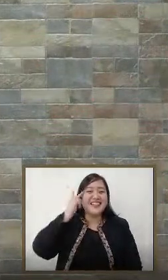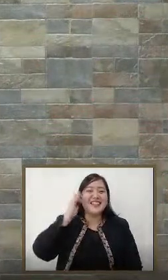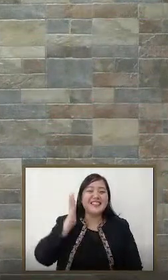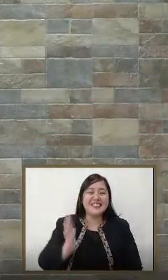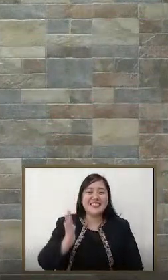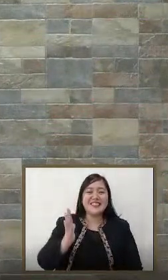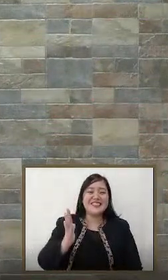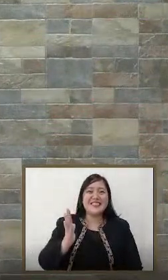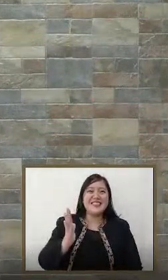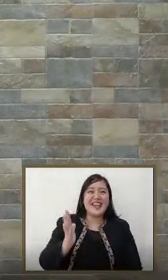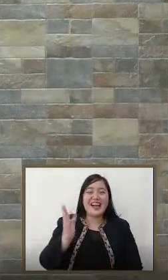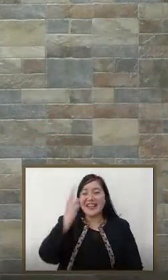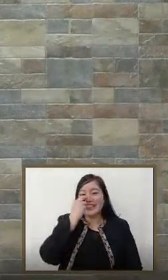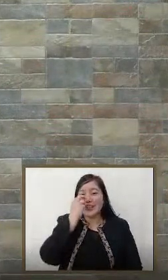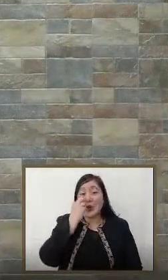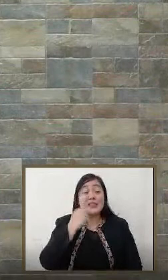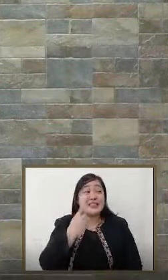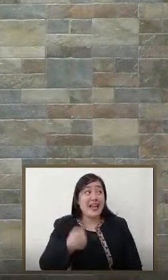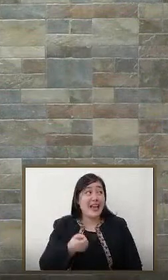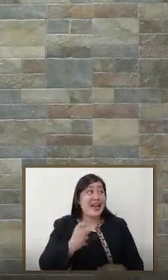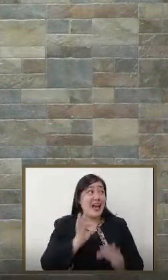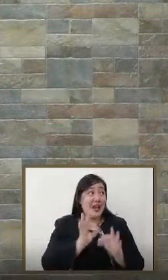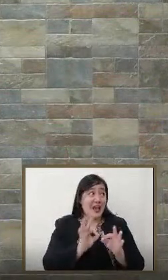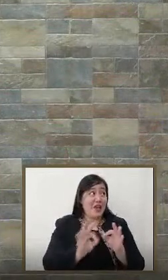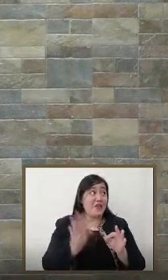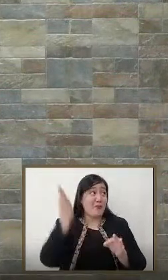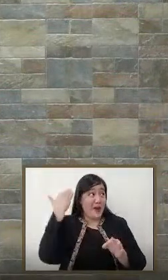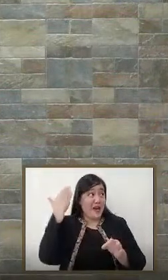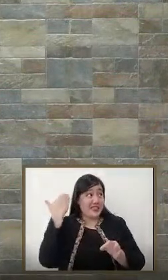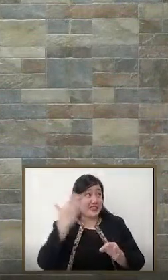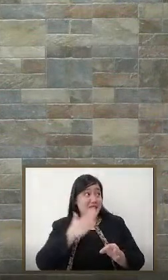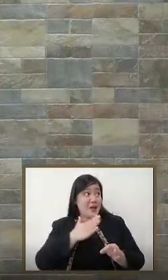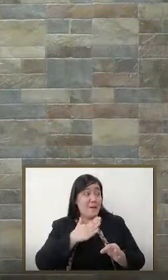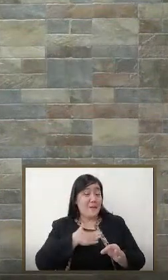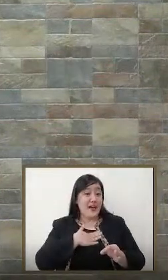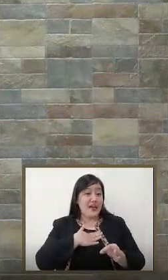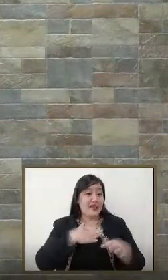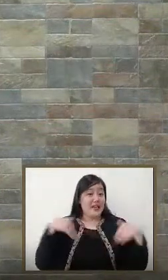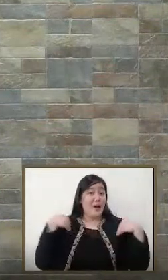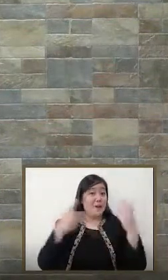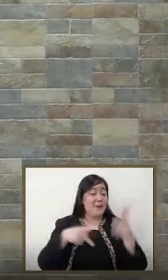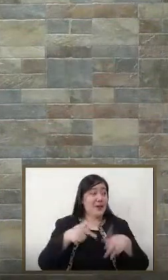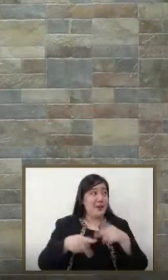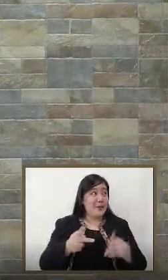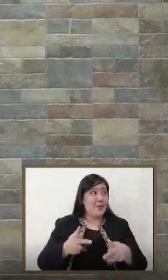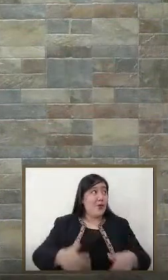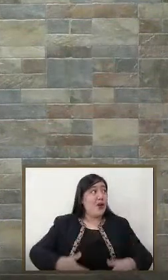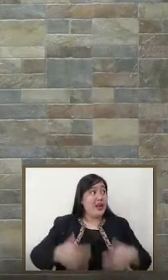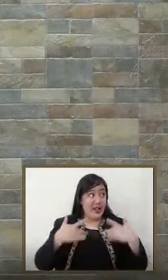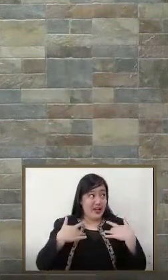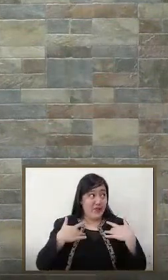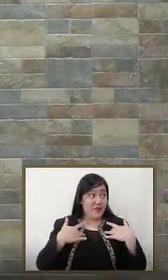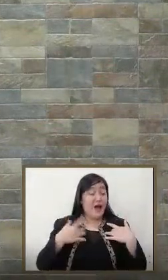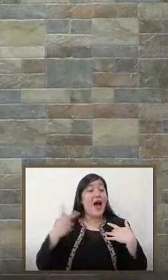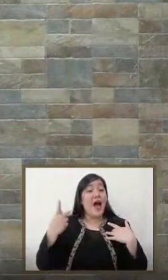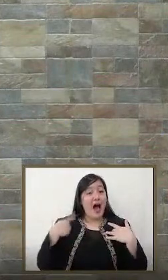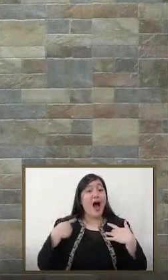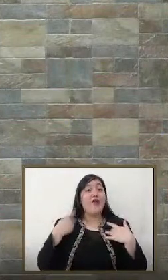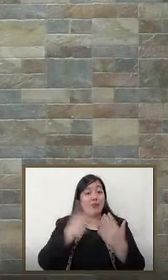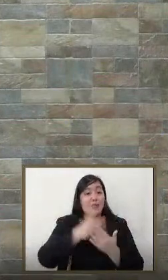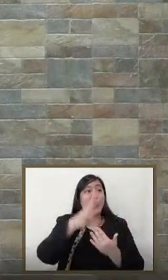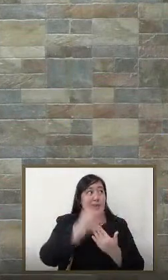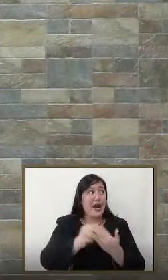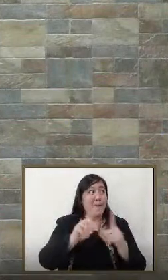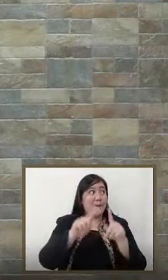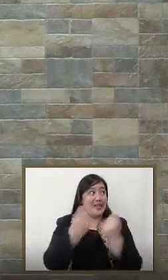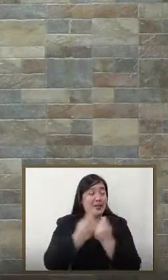Imagine ninyo, kapatid, sa totoo lang, sabihin ko sa inyo, nag-asawa ako pa 19. Sino dito ang 19? Marami na yatang, hindi